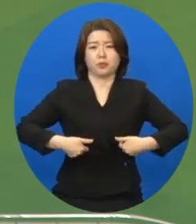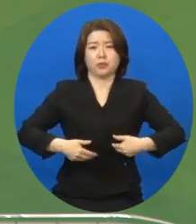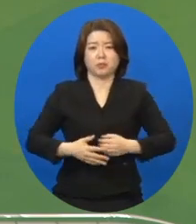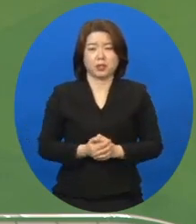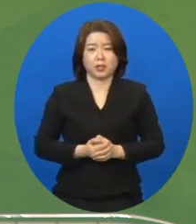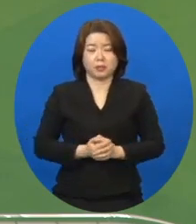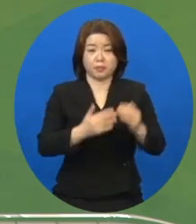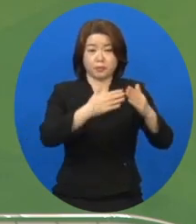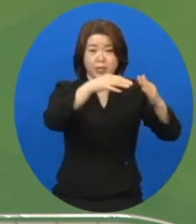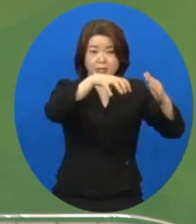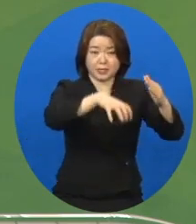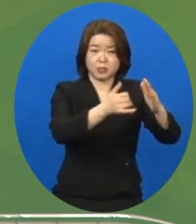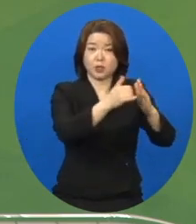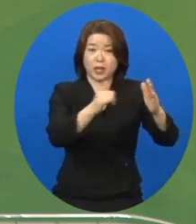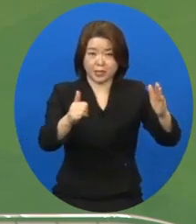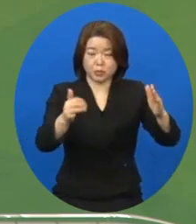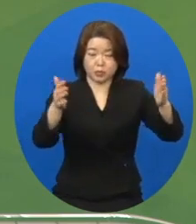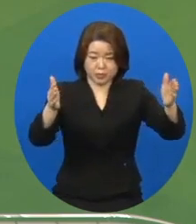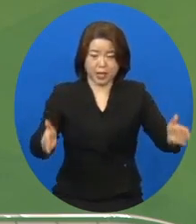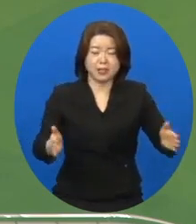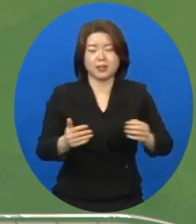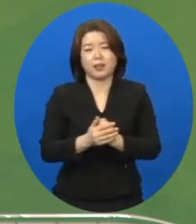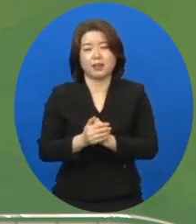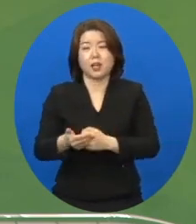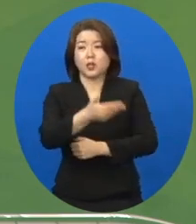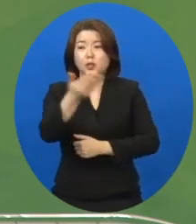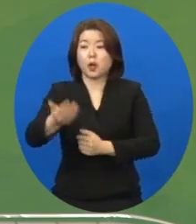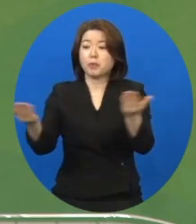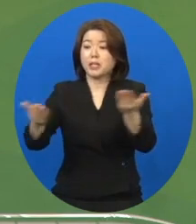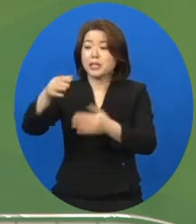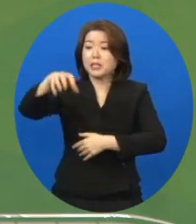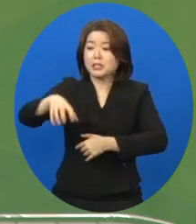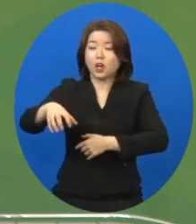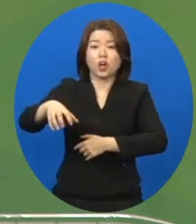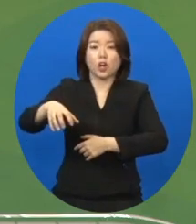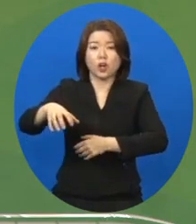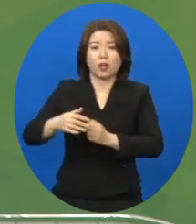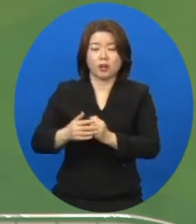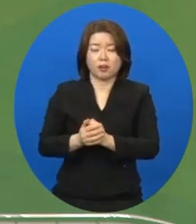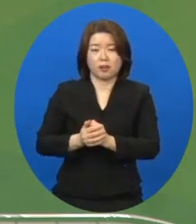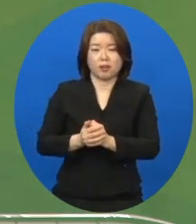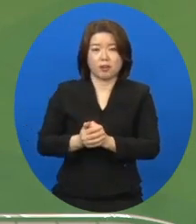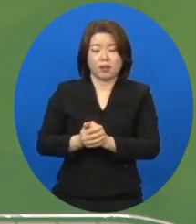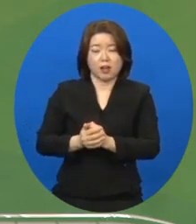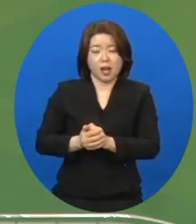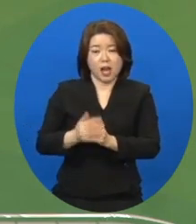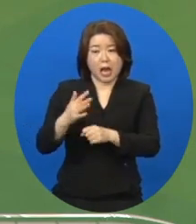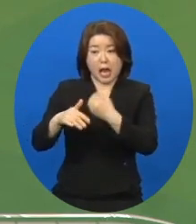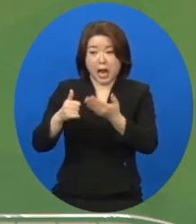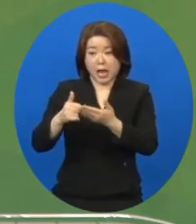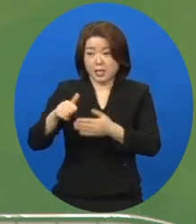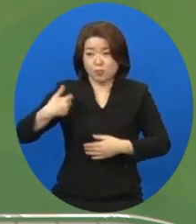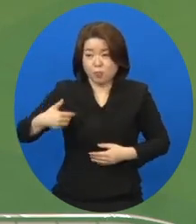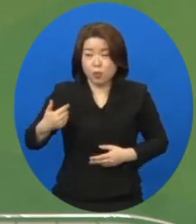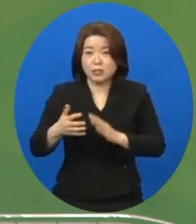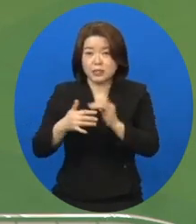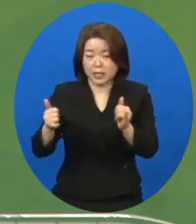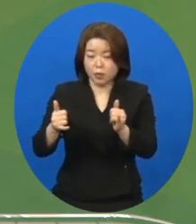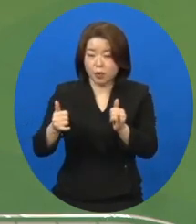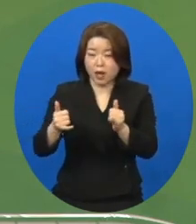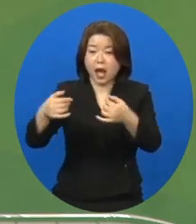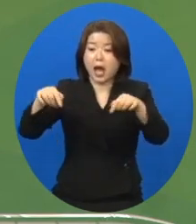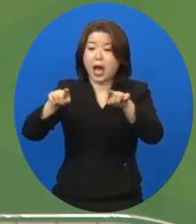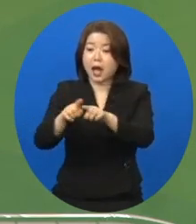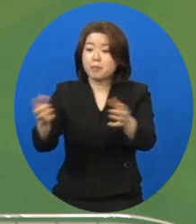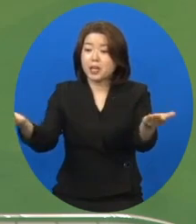집에서 가족들끼리도 여러분이 일터에서 전혀 하나님을 모르는 사람하고 거기서 함께 일을